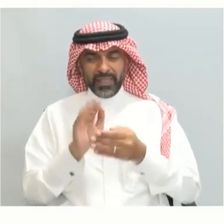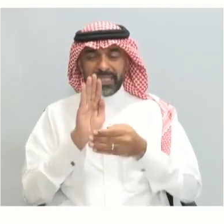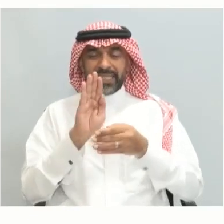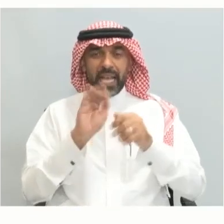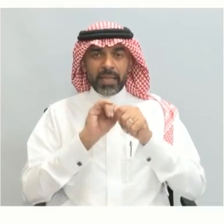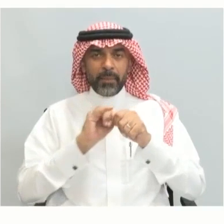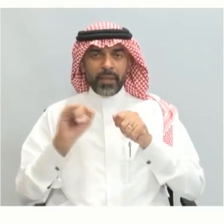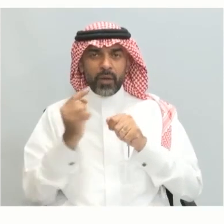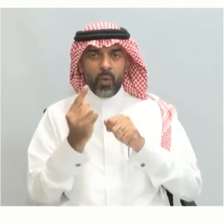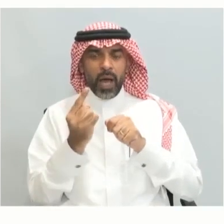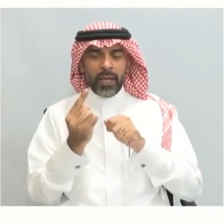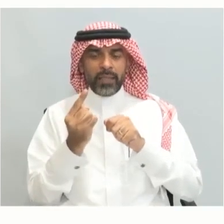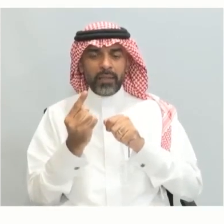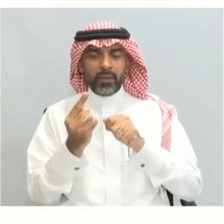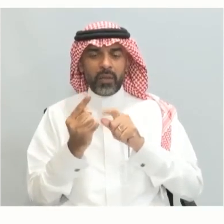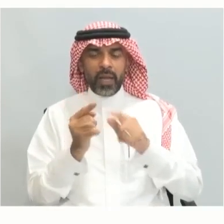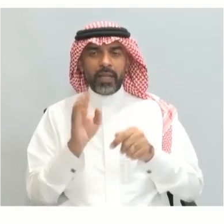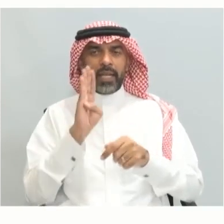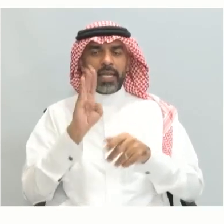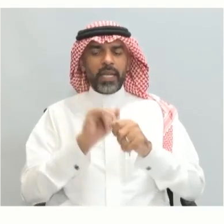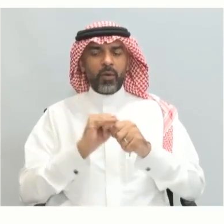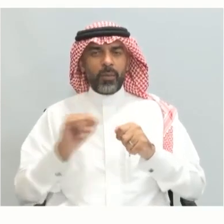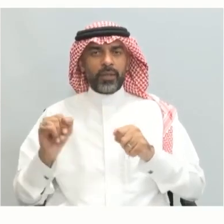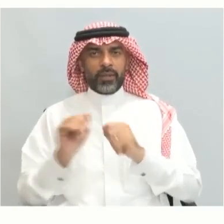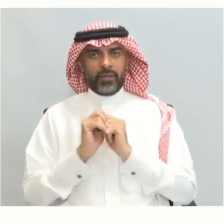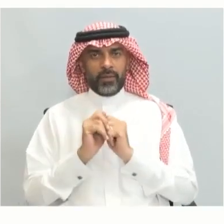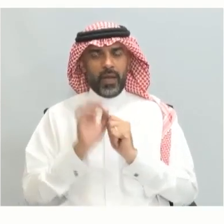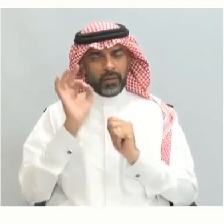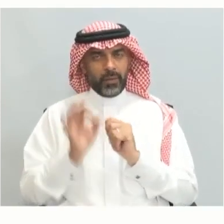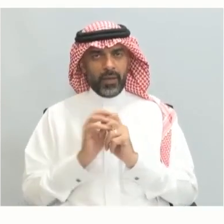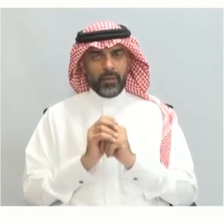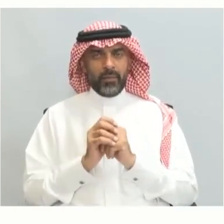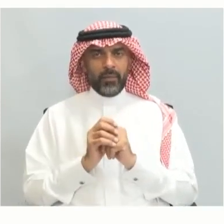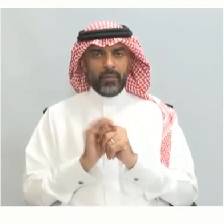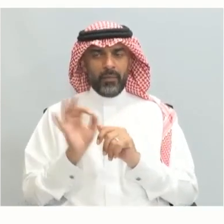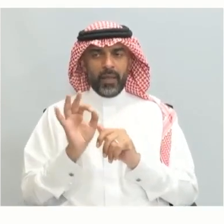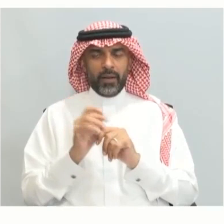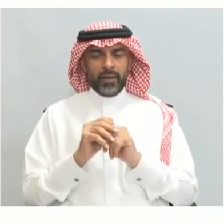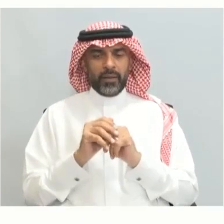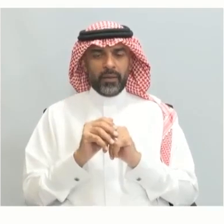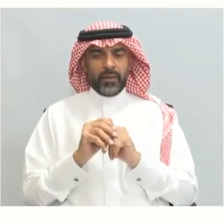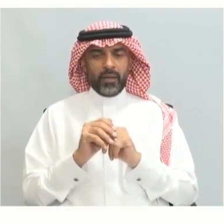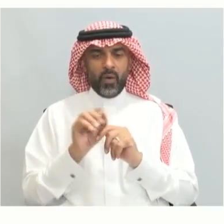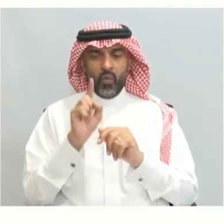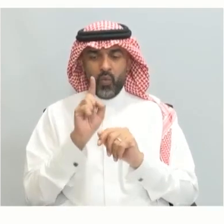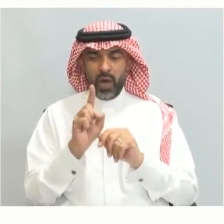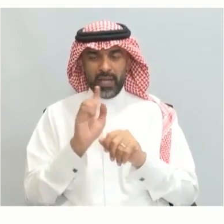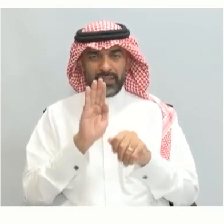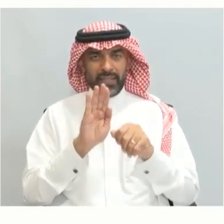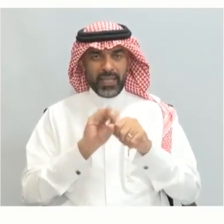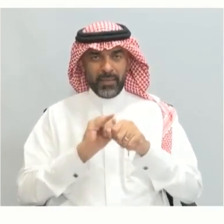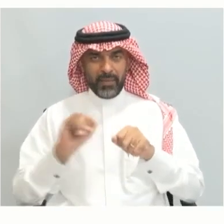واحد لكل كيلو على الطبيعه بمعنى انه ما يمثله 1